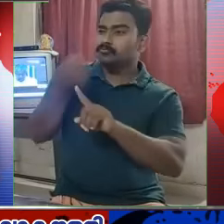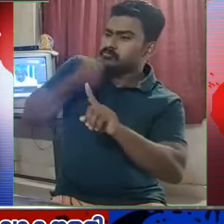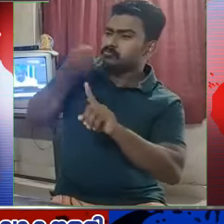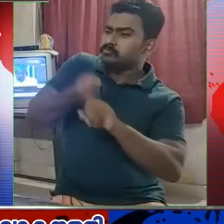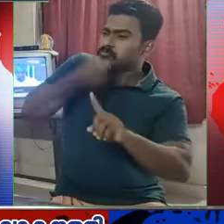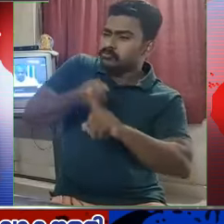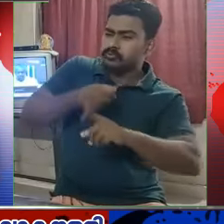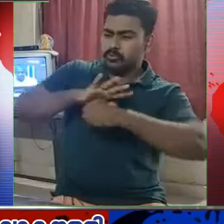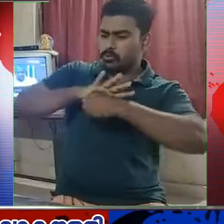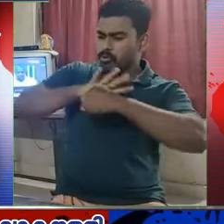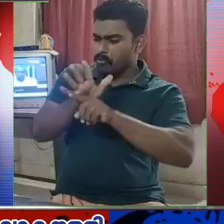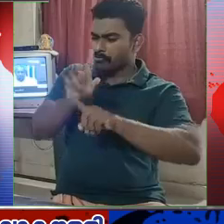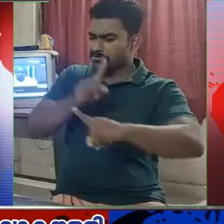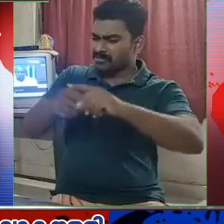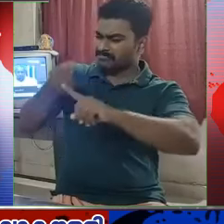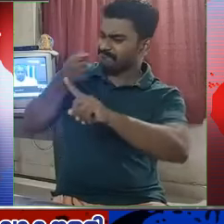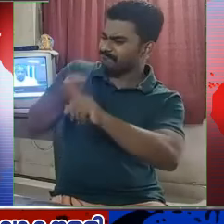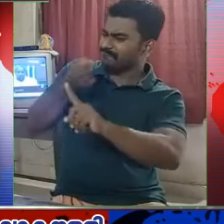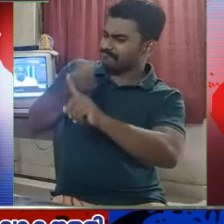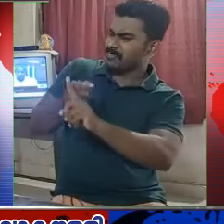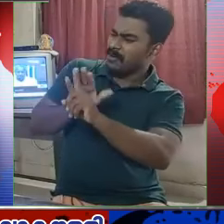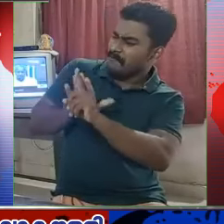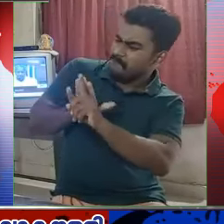ഇത്തരമൊരു പശ്ചാത്തലത്തിൽ വേണം